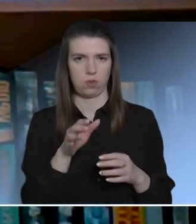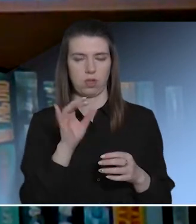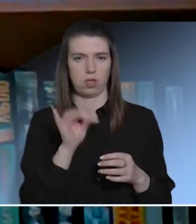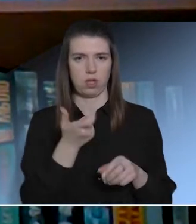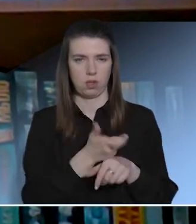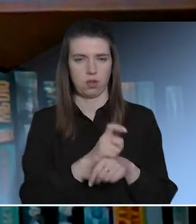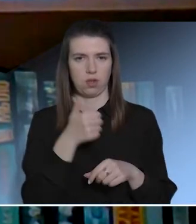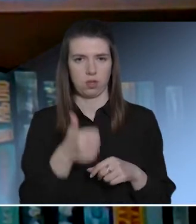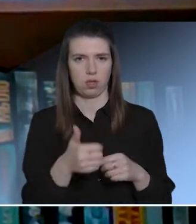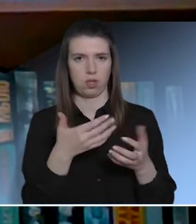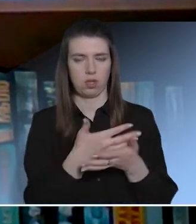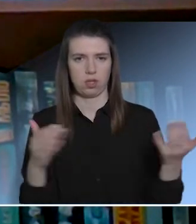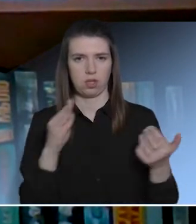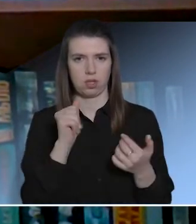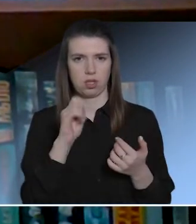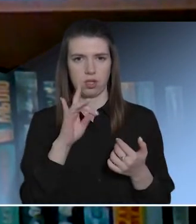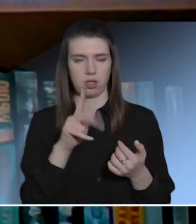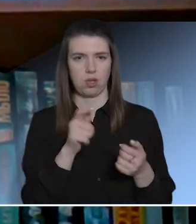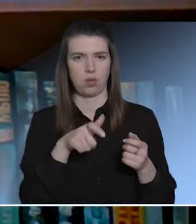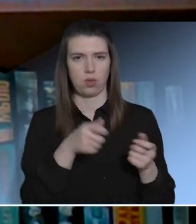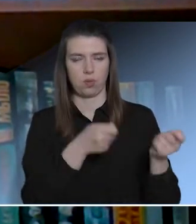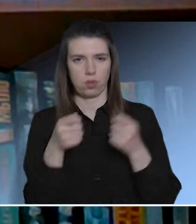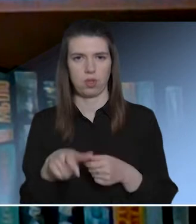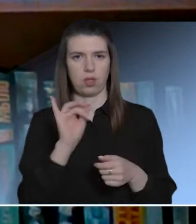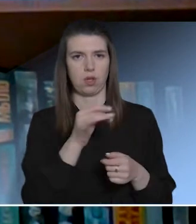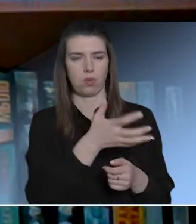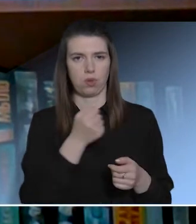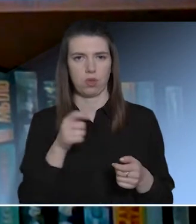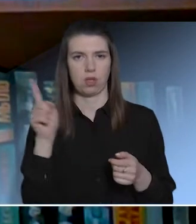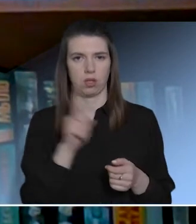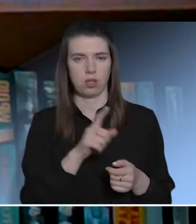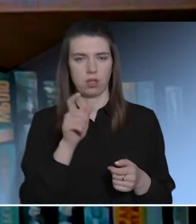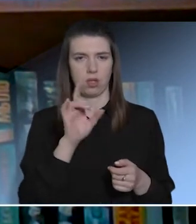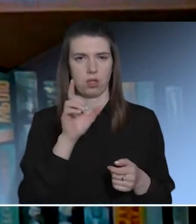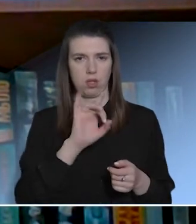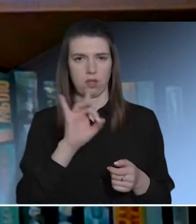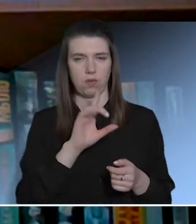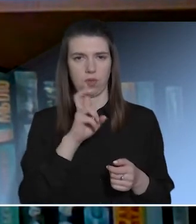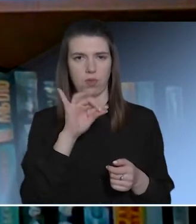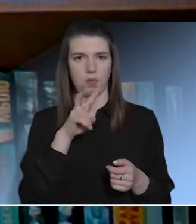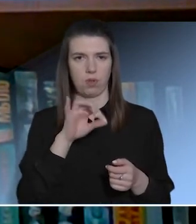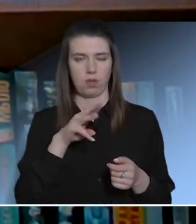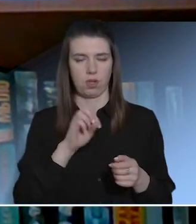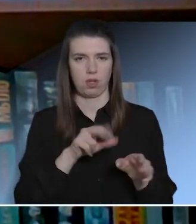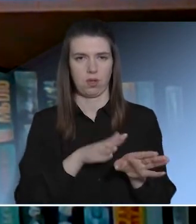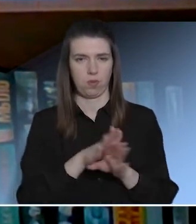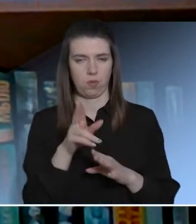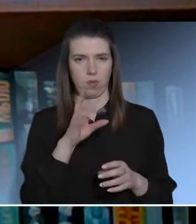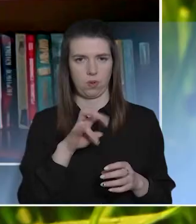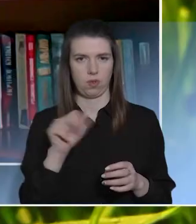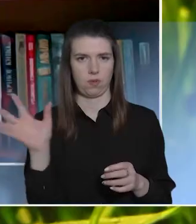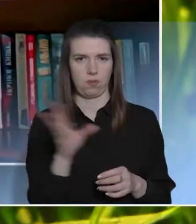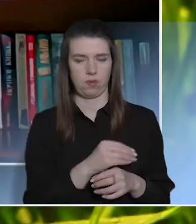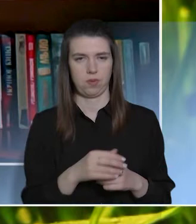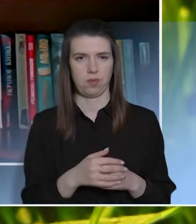заполнена, и это очень хорошо, и там разные жанры. Люди приносят и берут, и значит, ростовчане увлечены, библиотеки у нас полны.